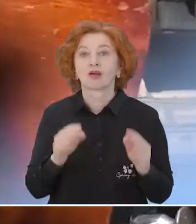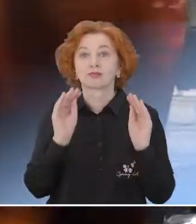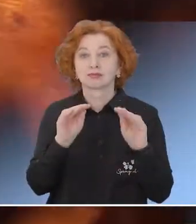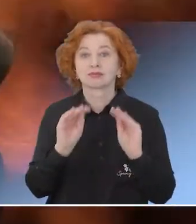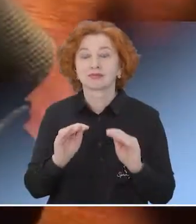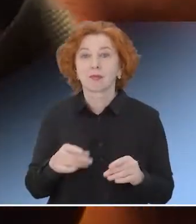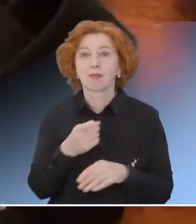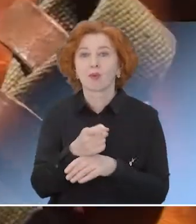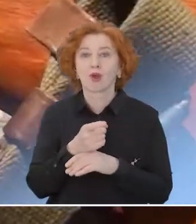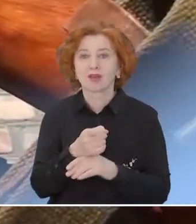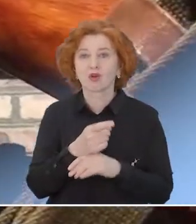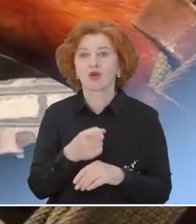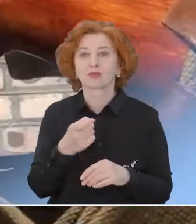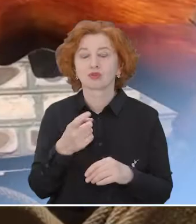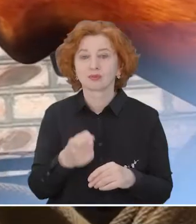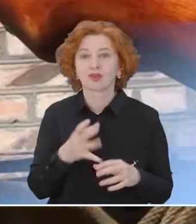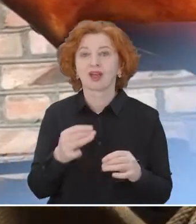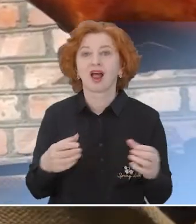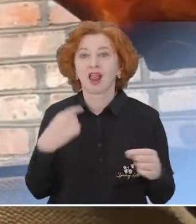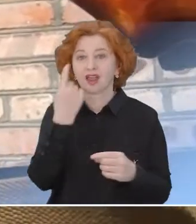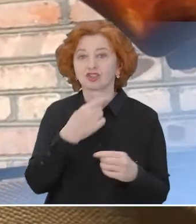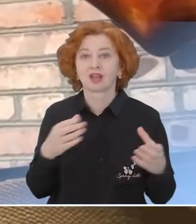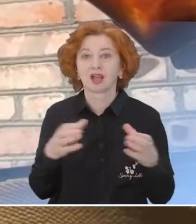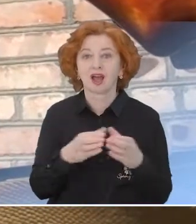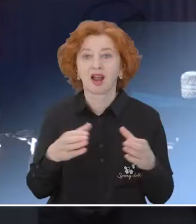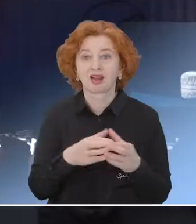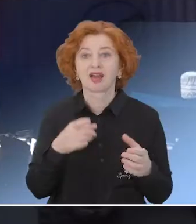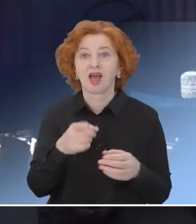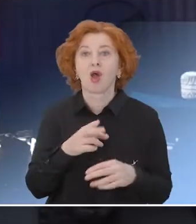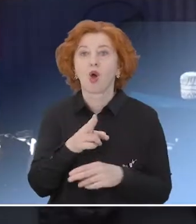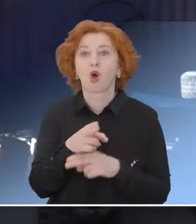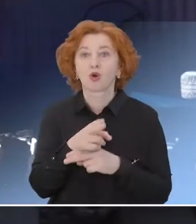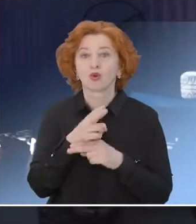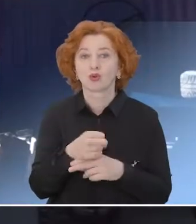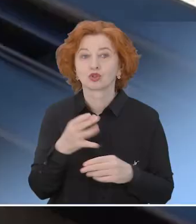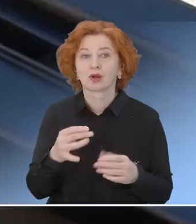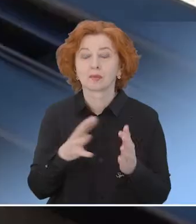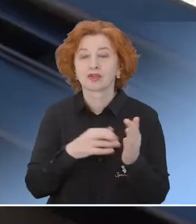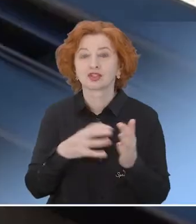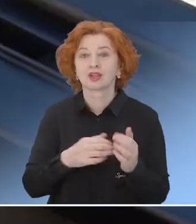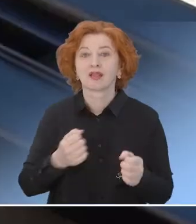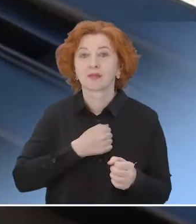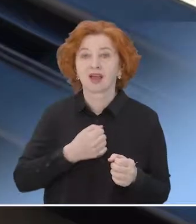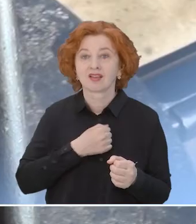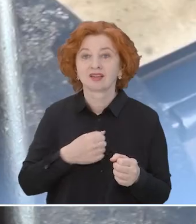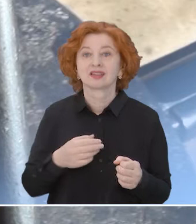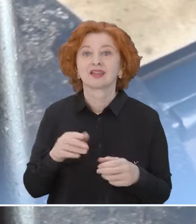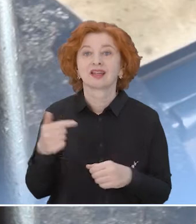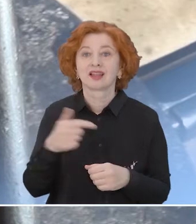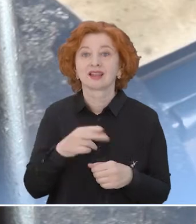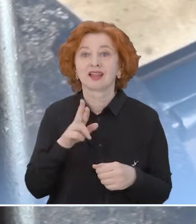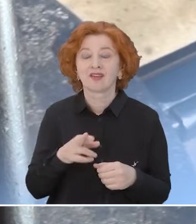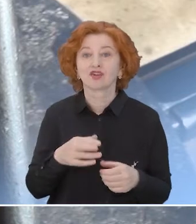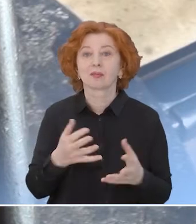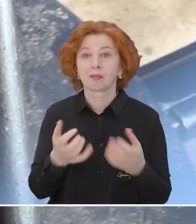Дегтярева, карабин Мосина, пистолет-пулемет Судаева из его личной коллекции. Охолощенное оружие внешне неотличимо от боевого. Все